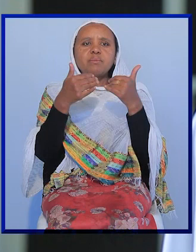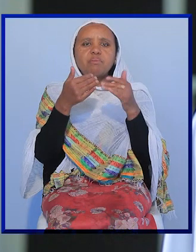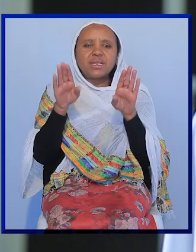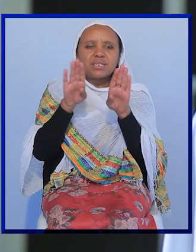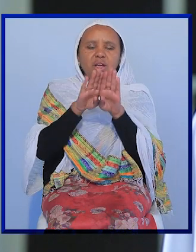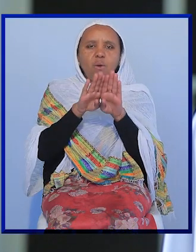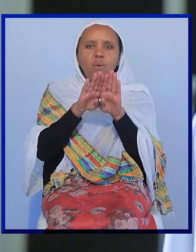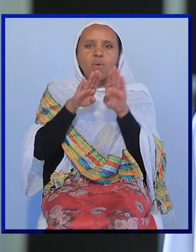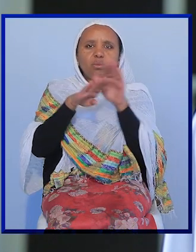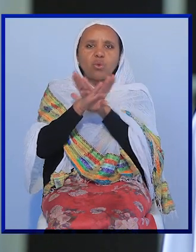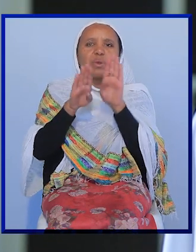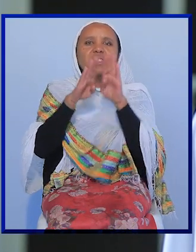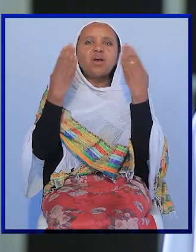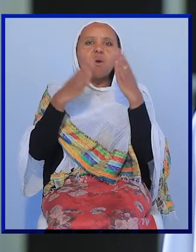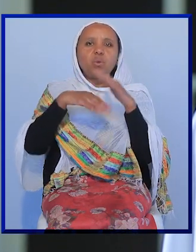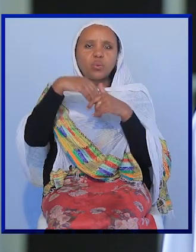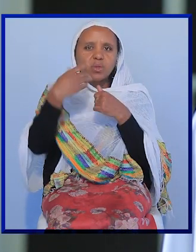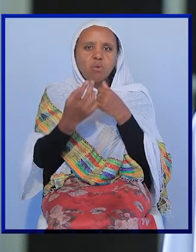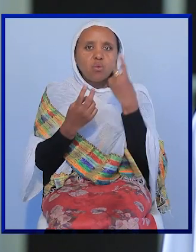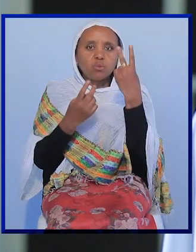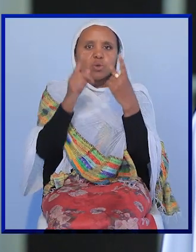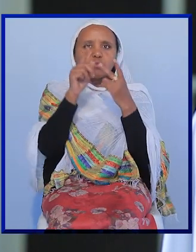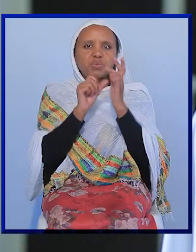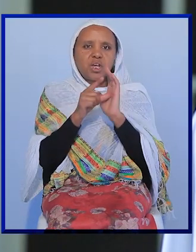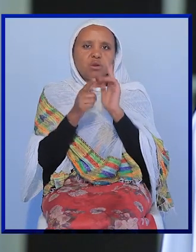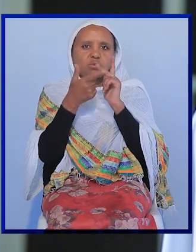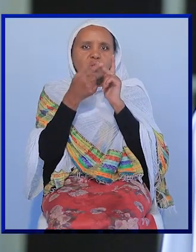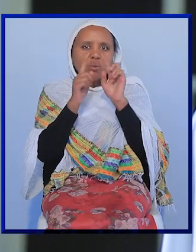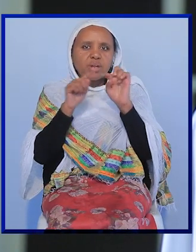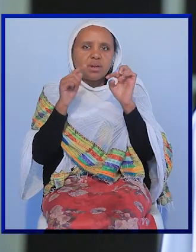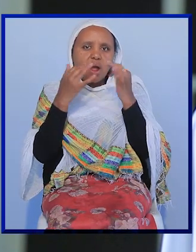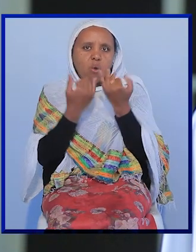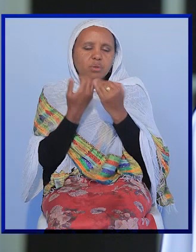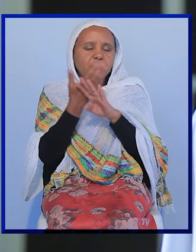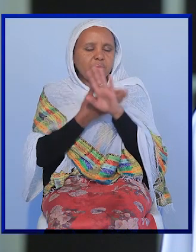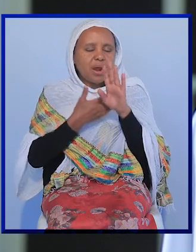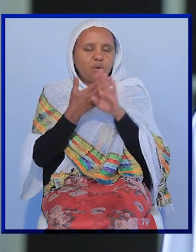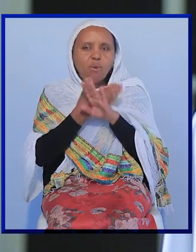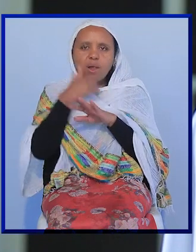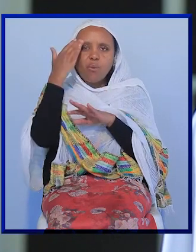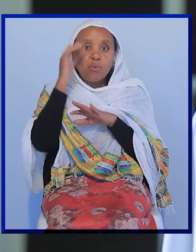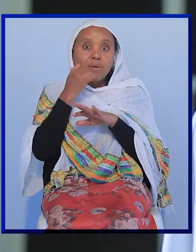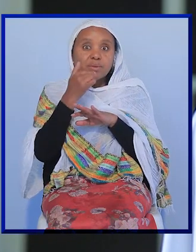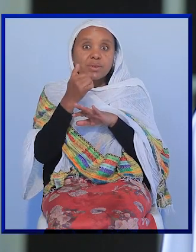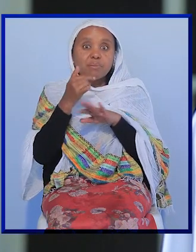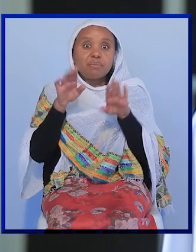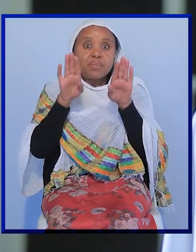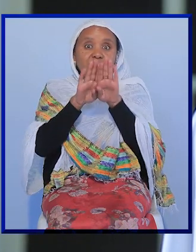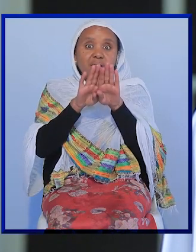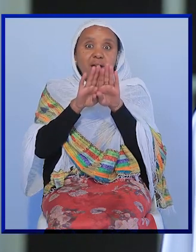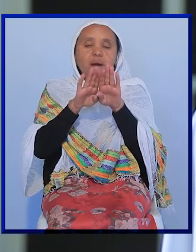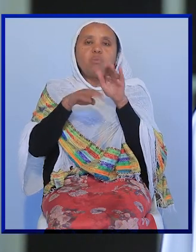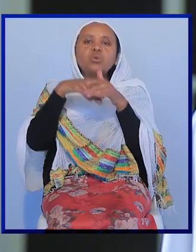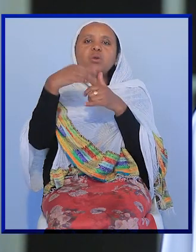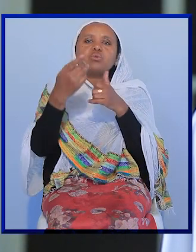በተዘጋው የወጣበት ነው። ሁለቱ ለነሱ ምሳሌ ያገኙ፣ ለሶስተኛው ግን አሁንም ደጅ እጠናለሁ አለ። የመጀመሪያው ከተዘጋ መቃብር